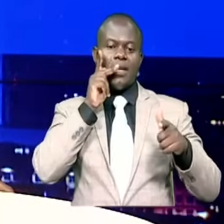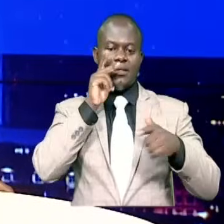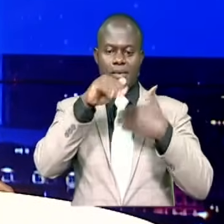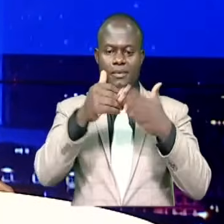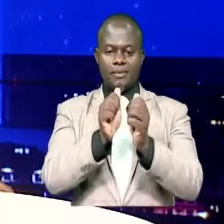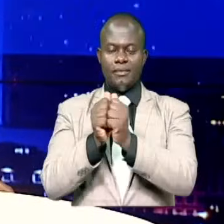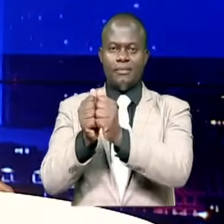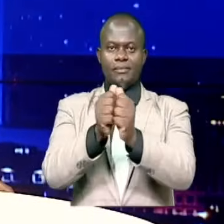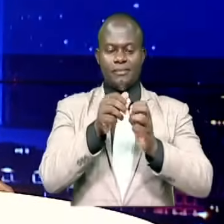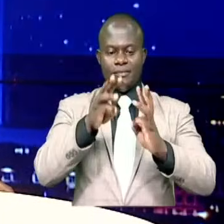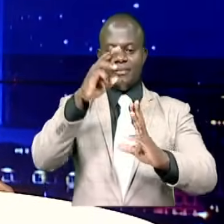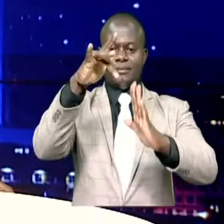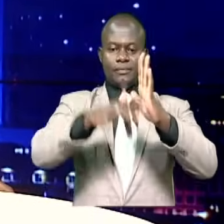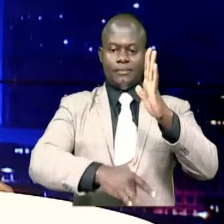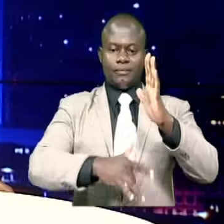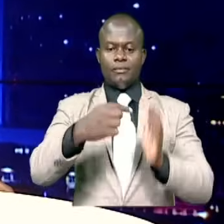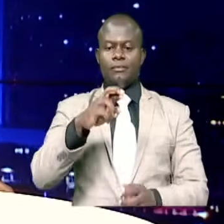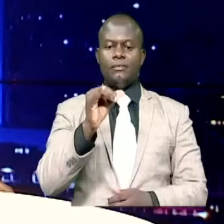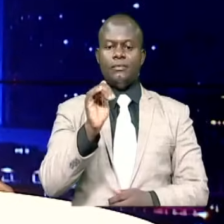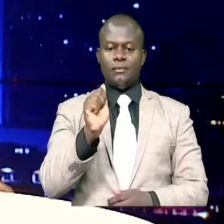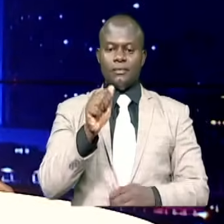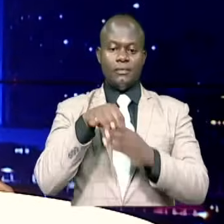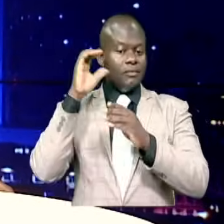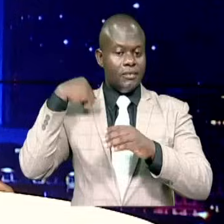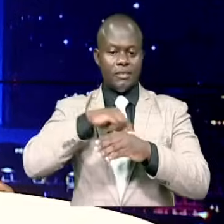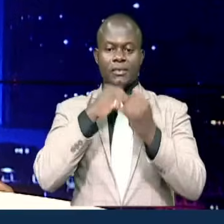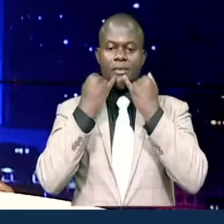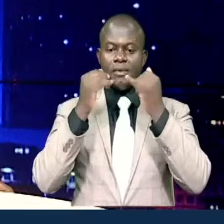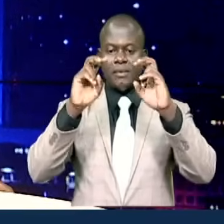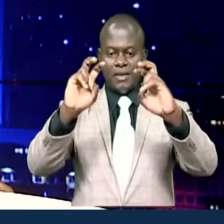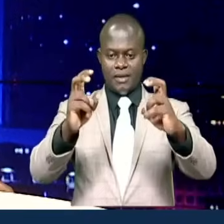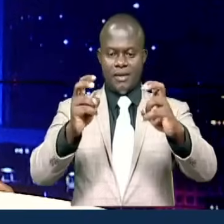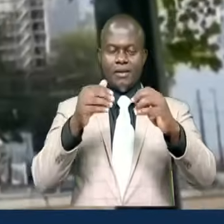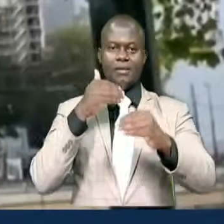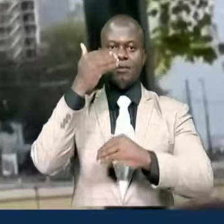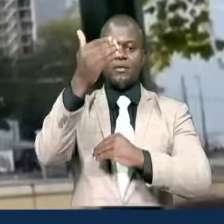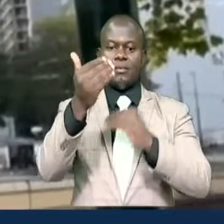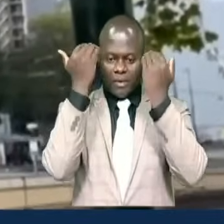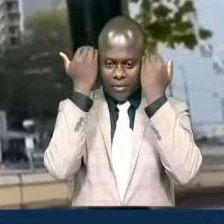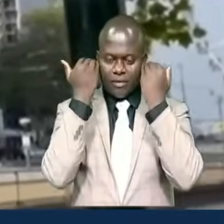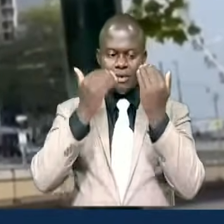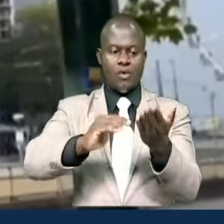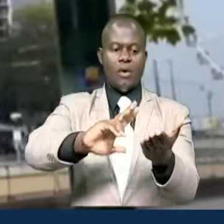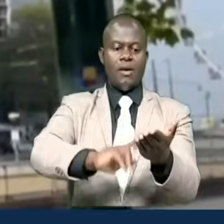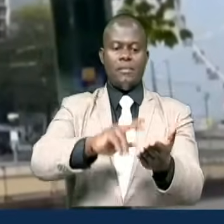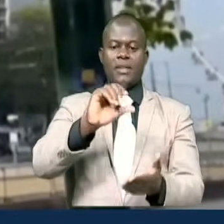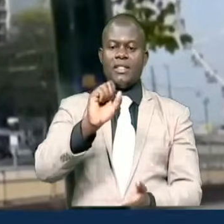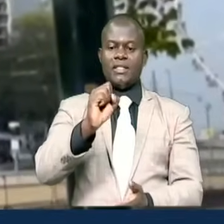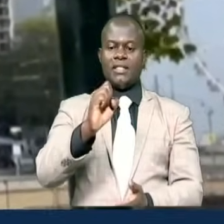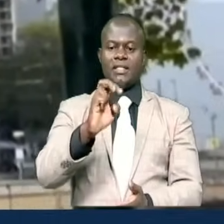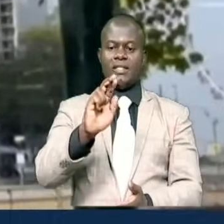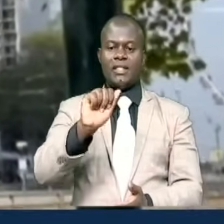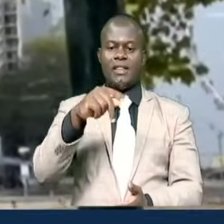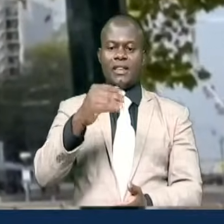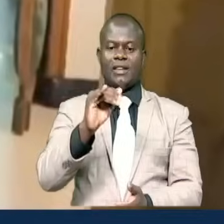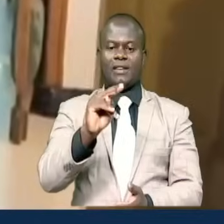buryo burambuye. Njye ndi Gloria Mukamabano. Muri aya makuru turababwira ko nyuma y'uko urukiko ruhamije Seraphe Twahirwa na Pierre Basabose